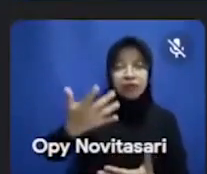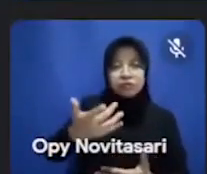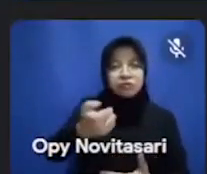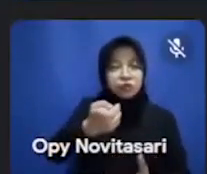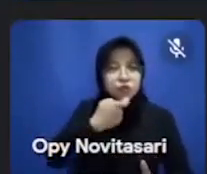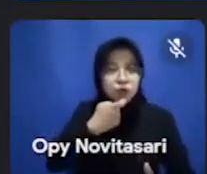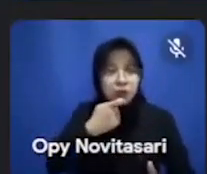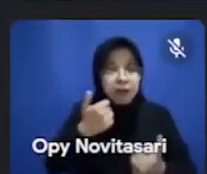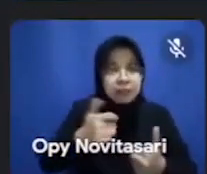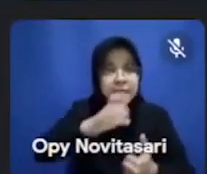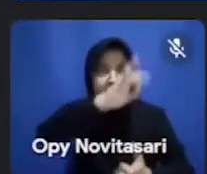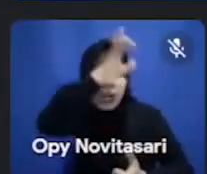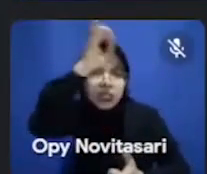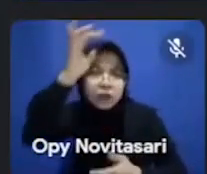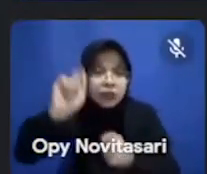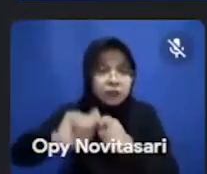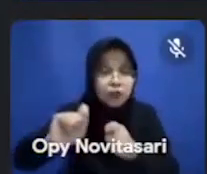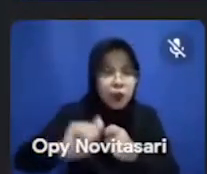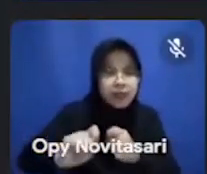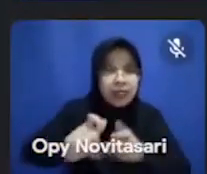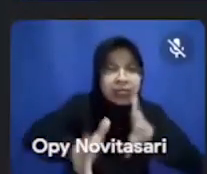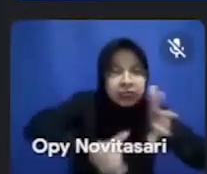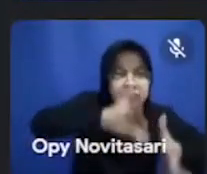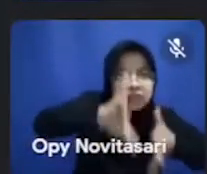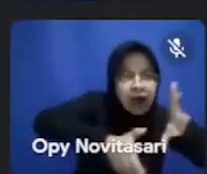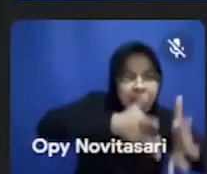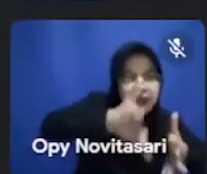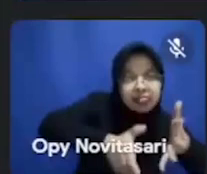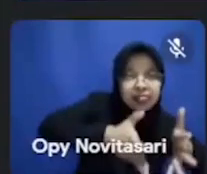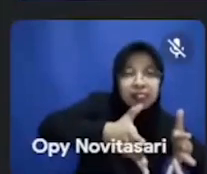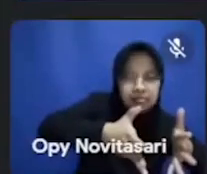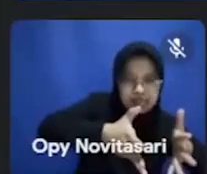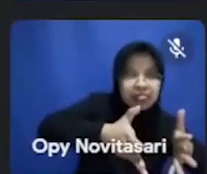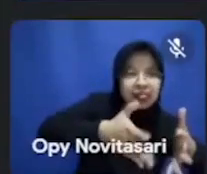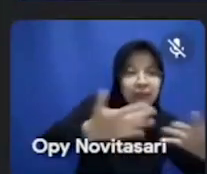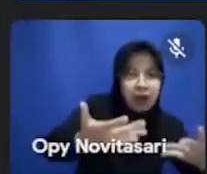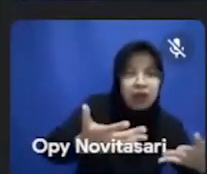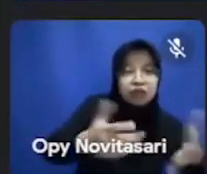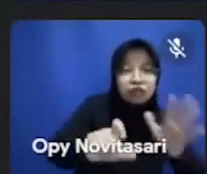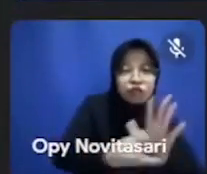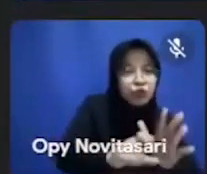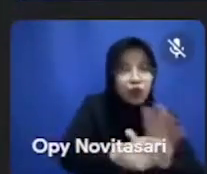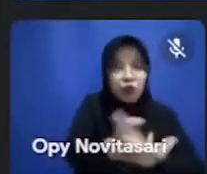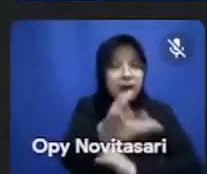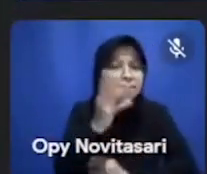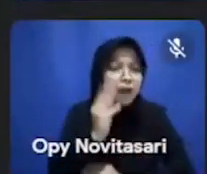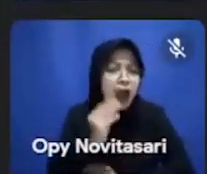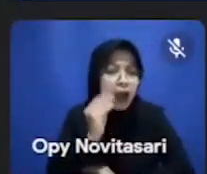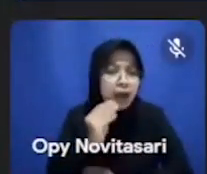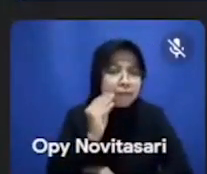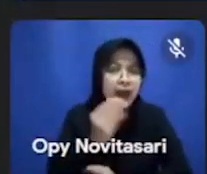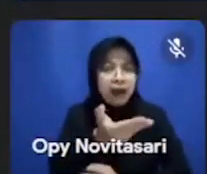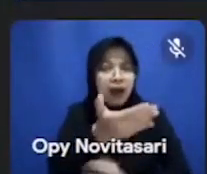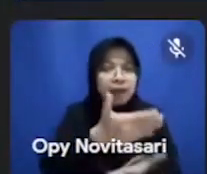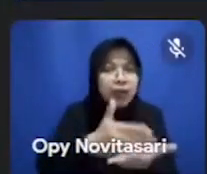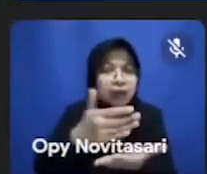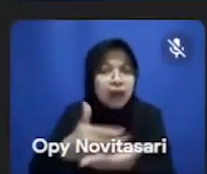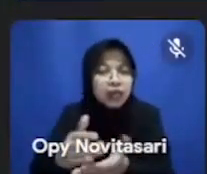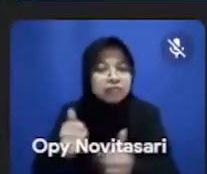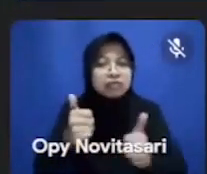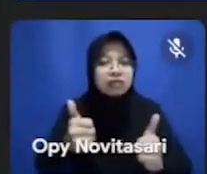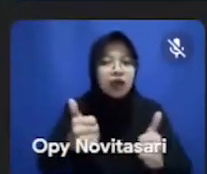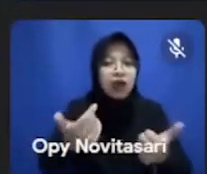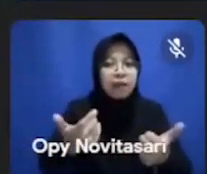mencoba melakukan kreativitas menggunakan bahasa isyarat misalkan ee membagikan pengalaman ee